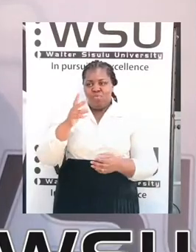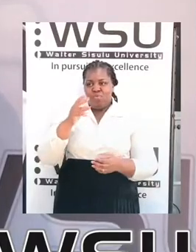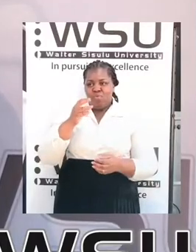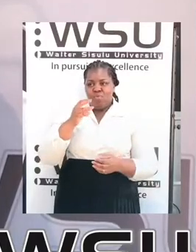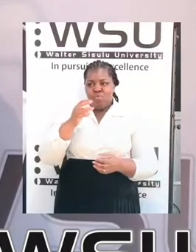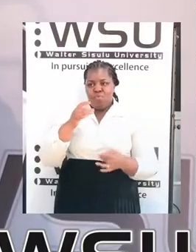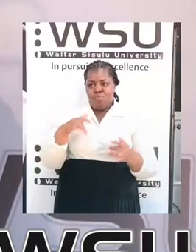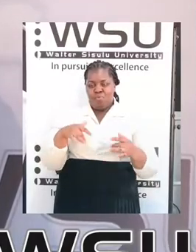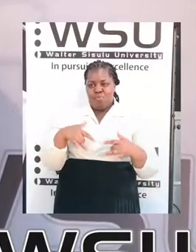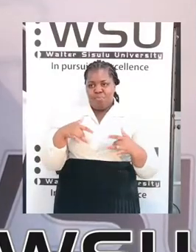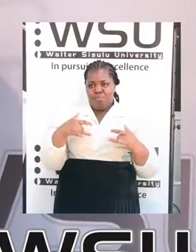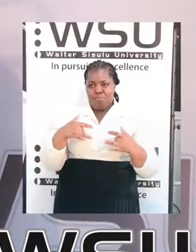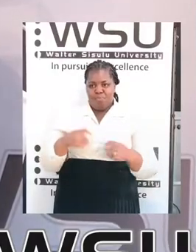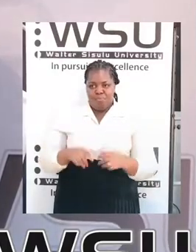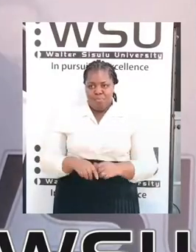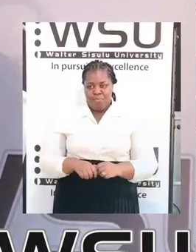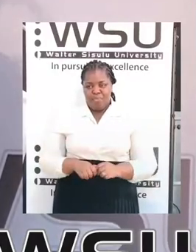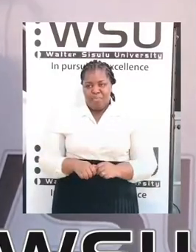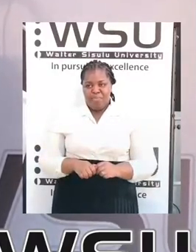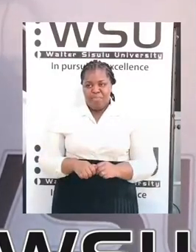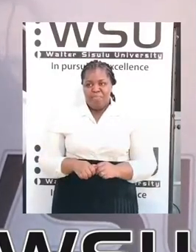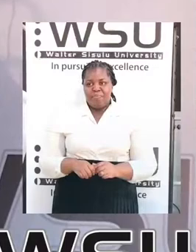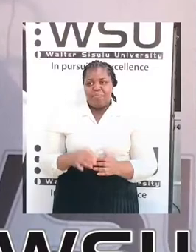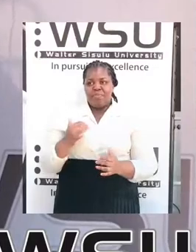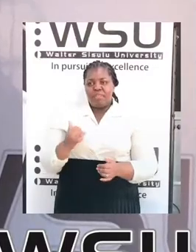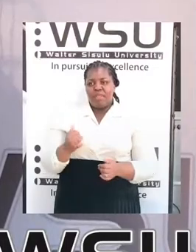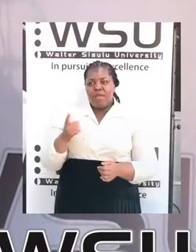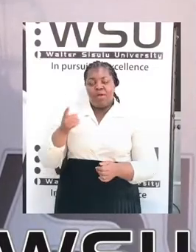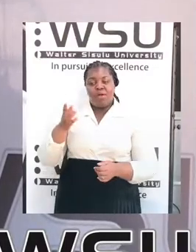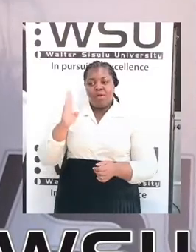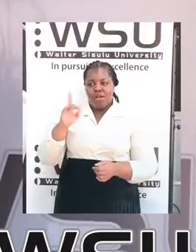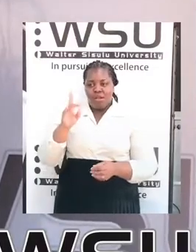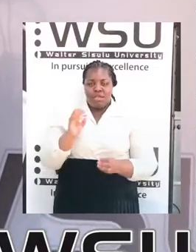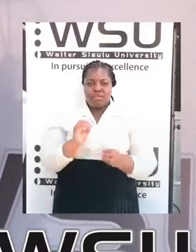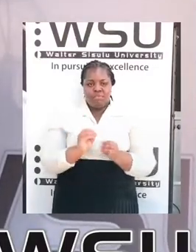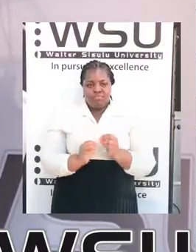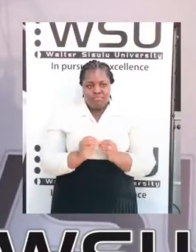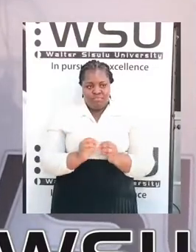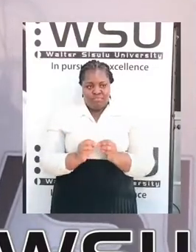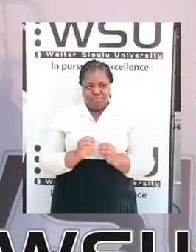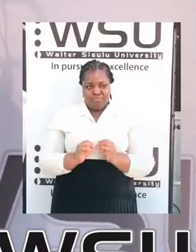forms. Lo Thixo ke owayedalile